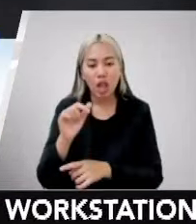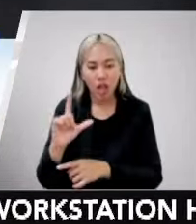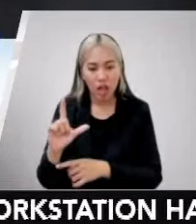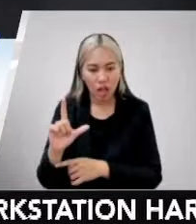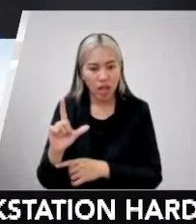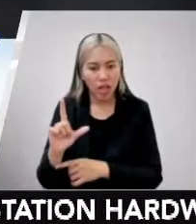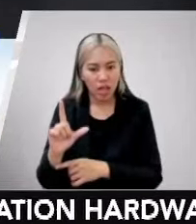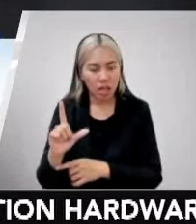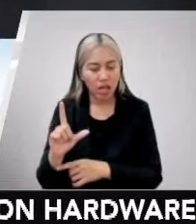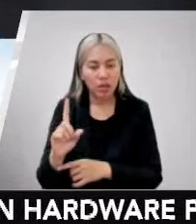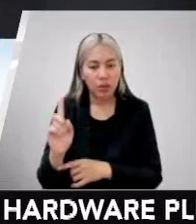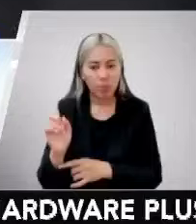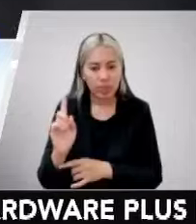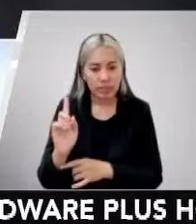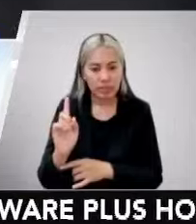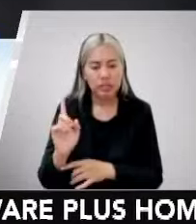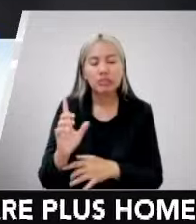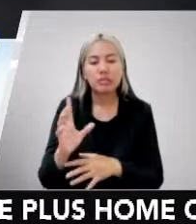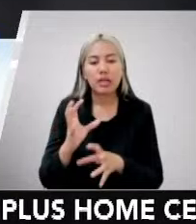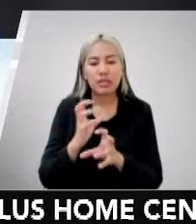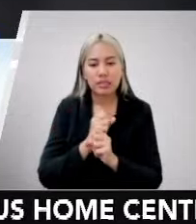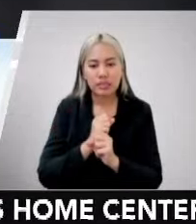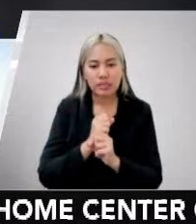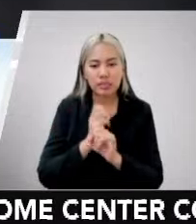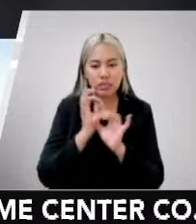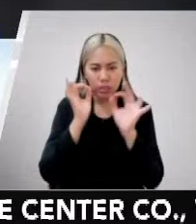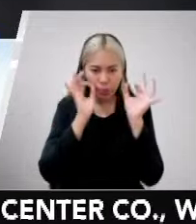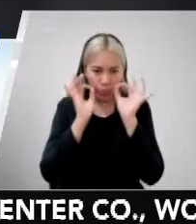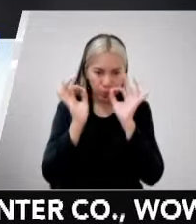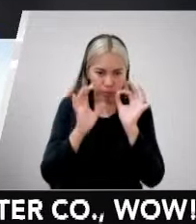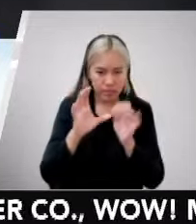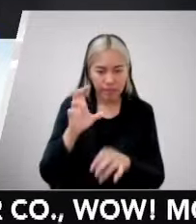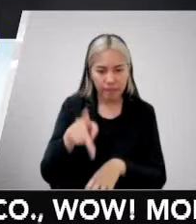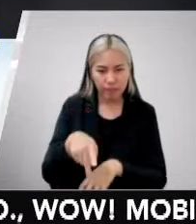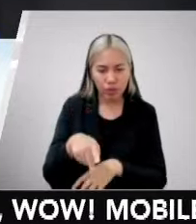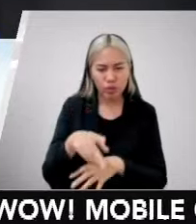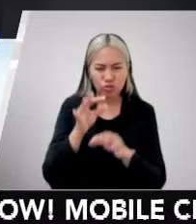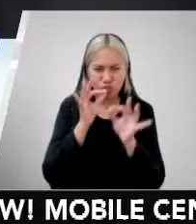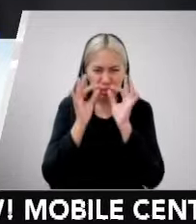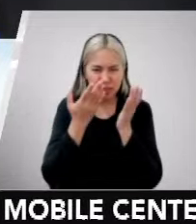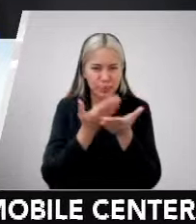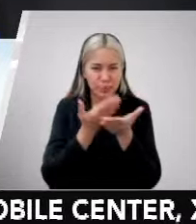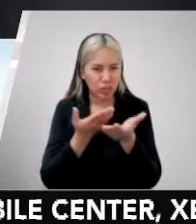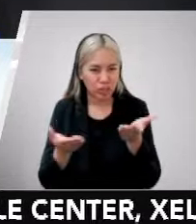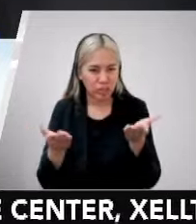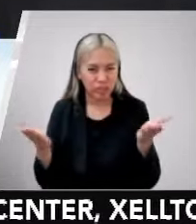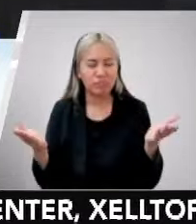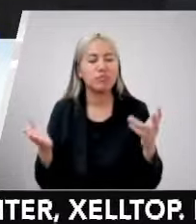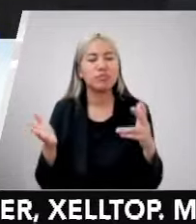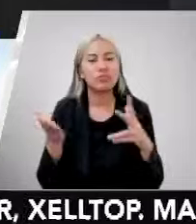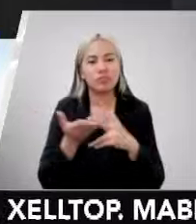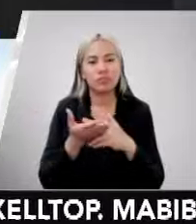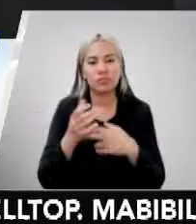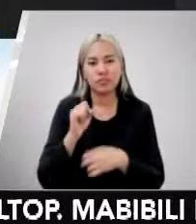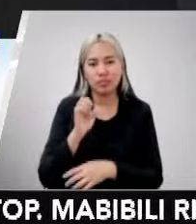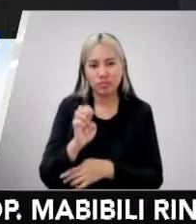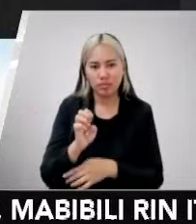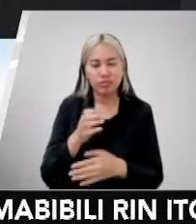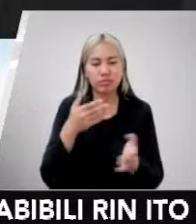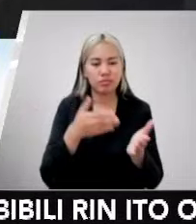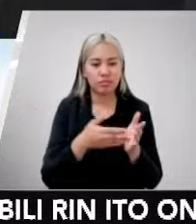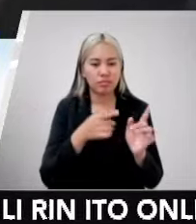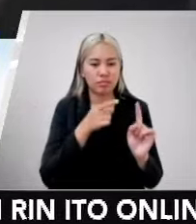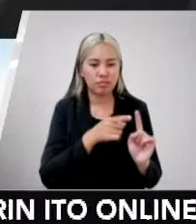ng umano'y shabu, cellphone at drug paraphernalia. Maharap sa reklamong paglabag sa Comprehensive Dangerous Drugs Act ang